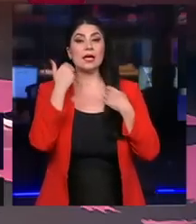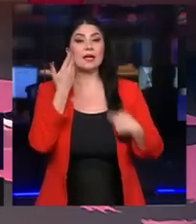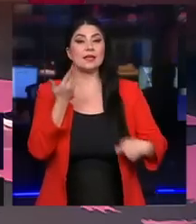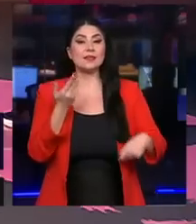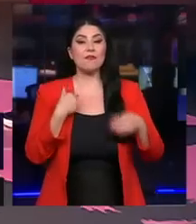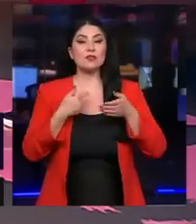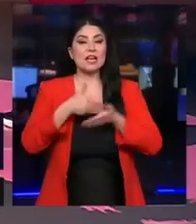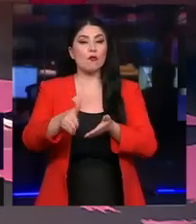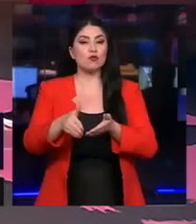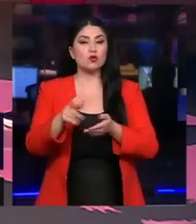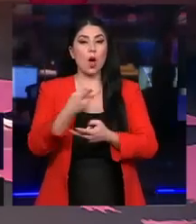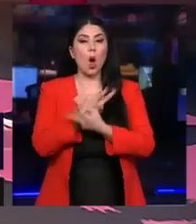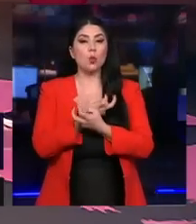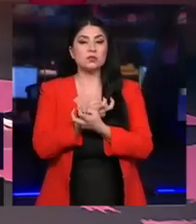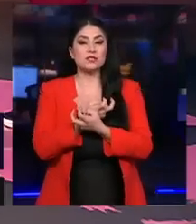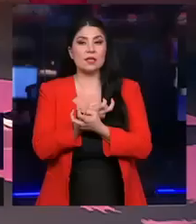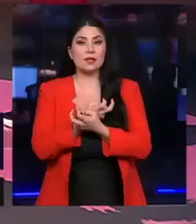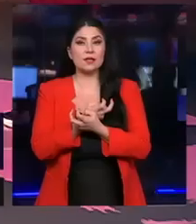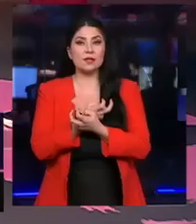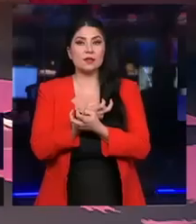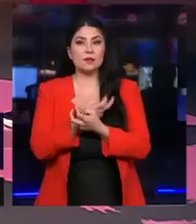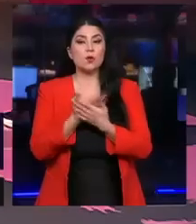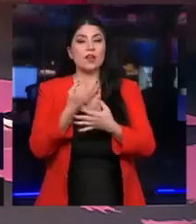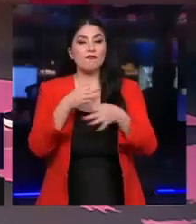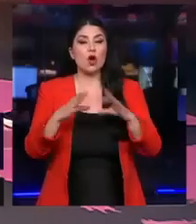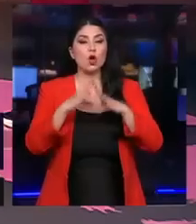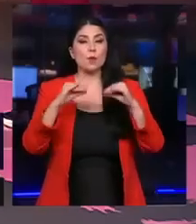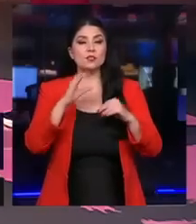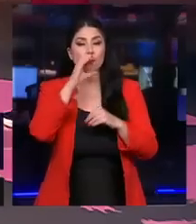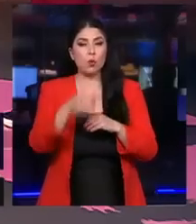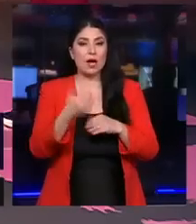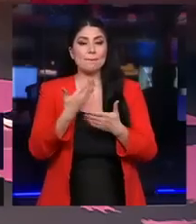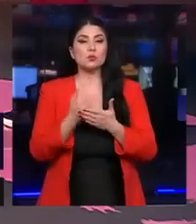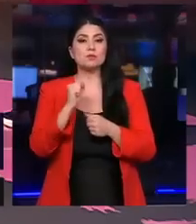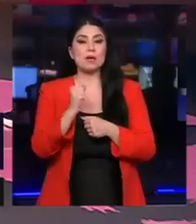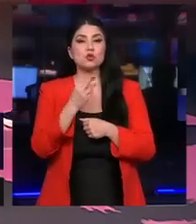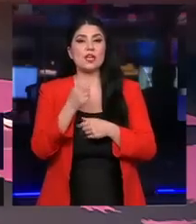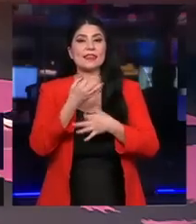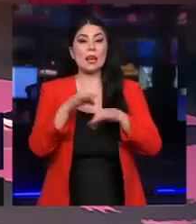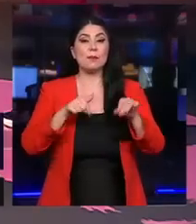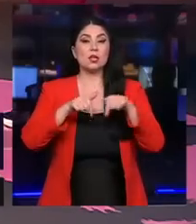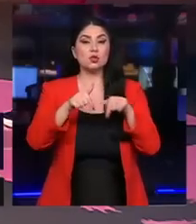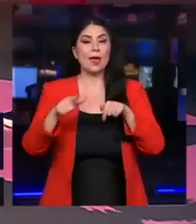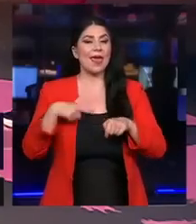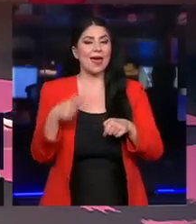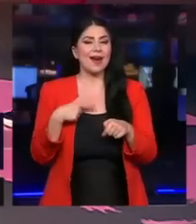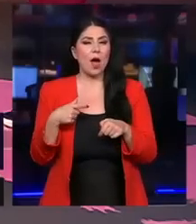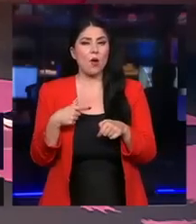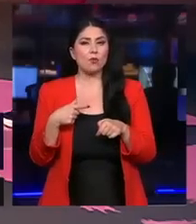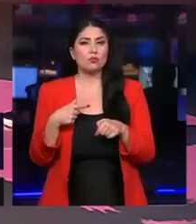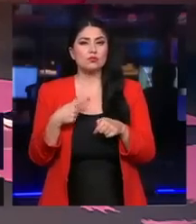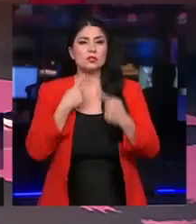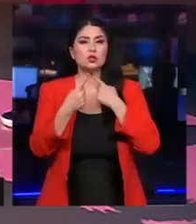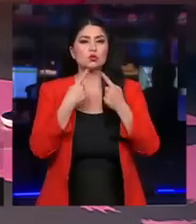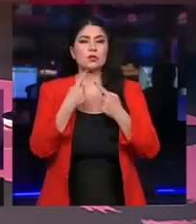a venit acel refuz al Austriei de a permite accesul României și Bulgariei la spațiu Schengen, erau luate